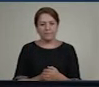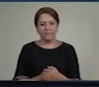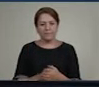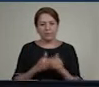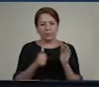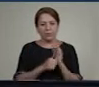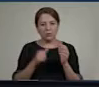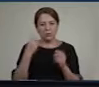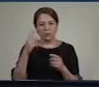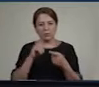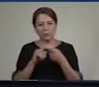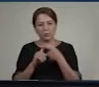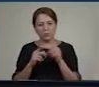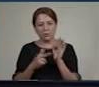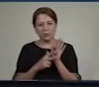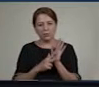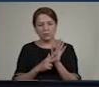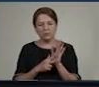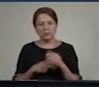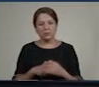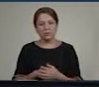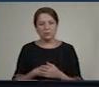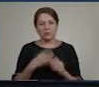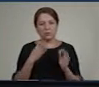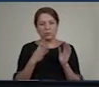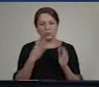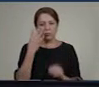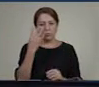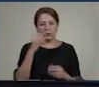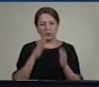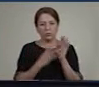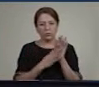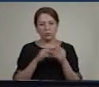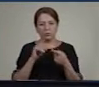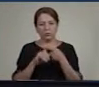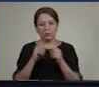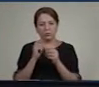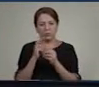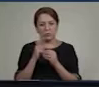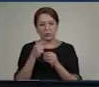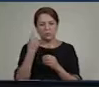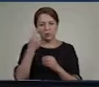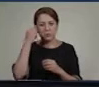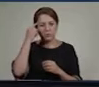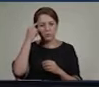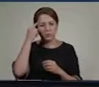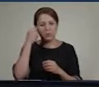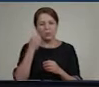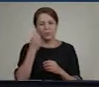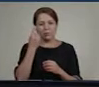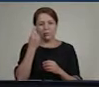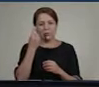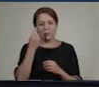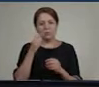6ga 2ni qo'shsak 8, 4ga 9ni qo'shsak 13, 1 dilda, 9ga